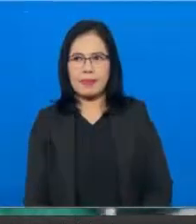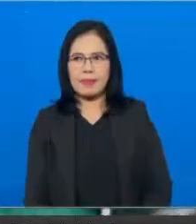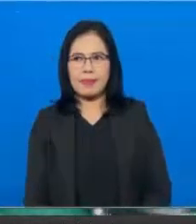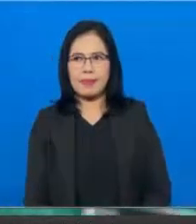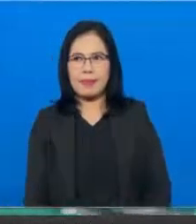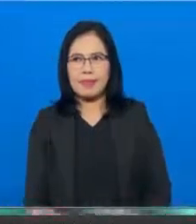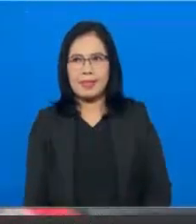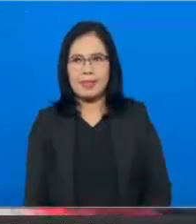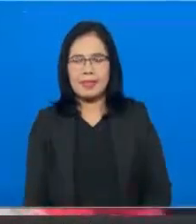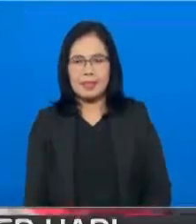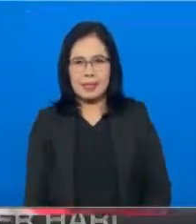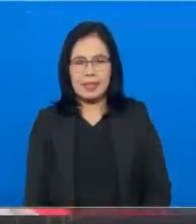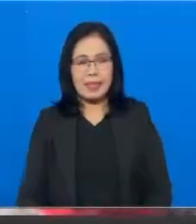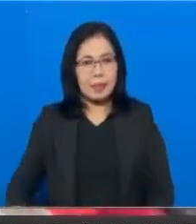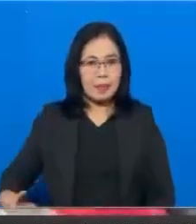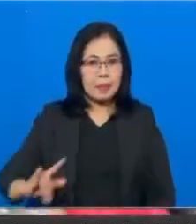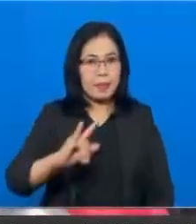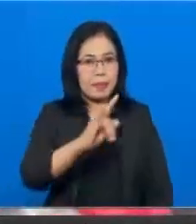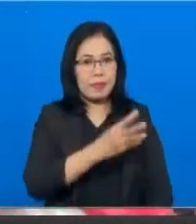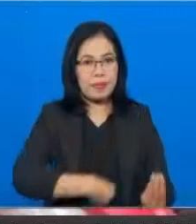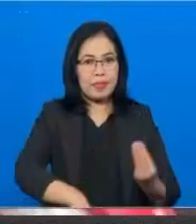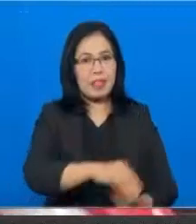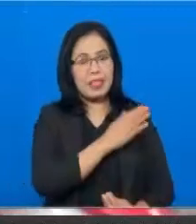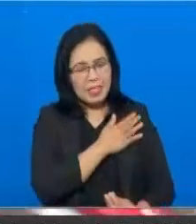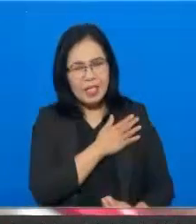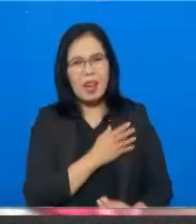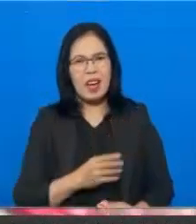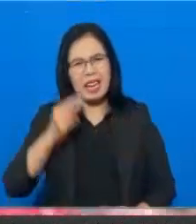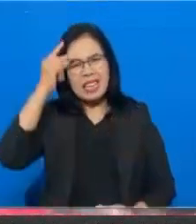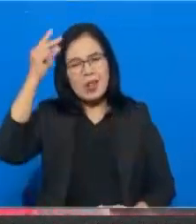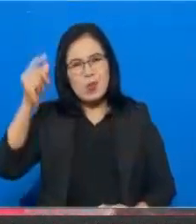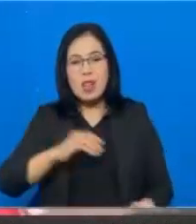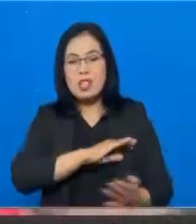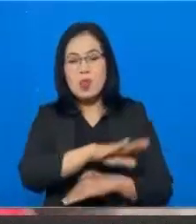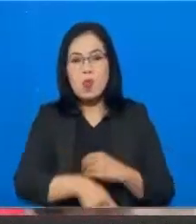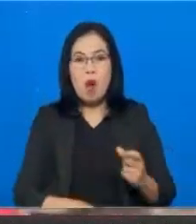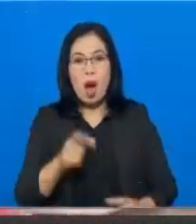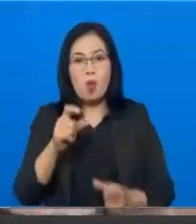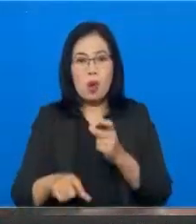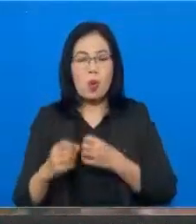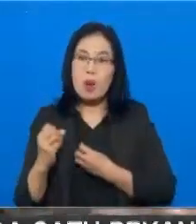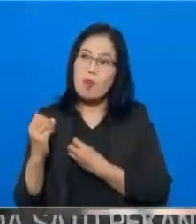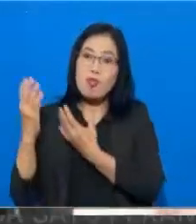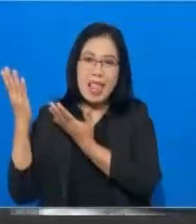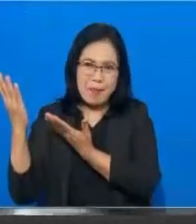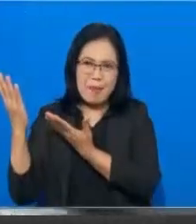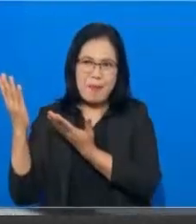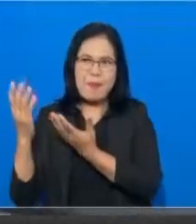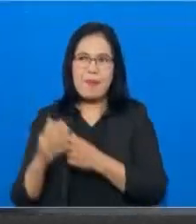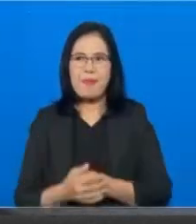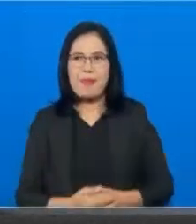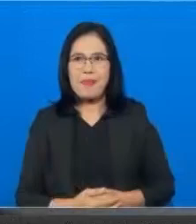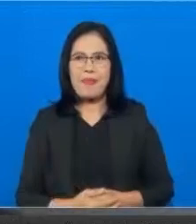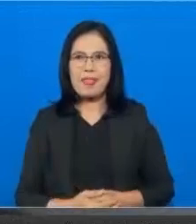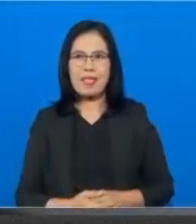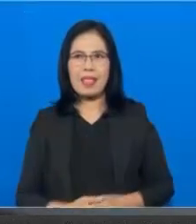Menjalankan ibadah haji di Tanah Suci menjadi impian setiap muslim, termasuk Salamun. Dengan menyisihkan